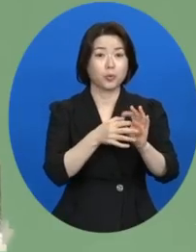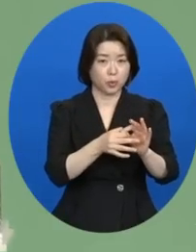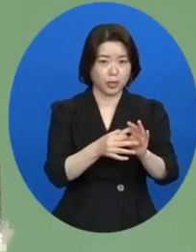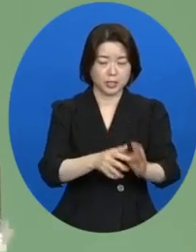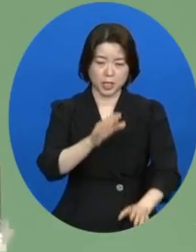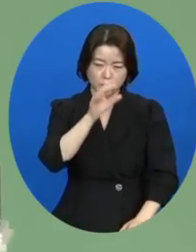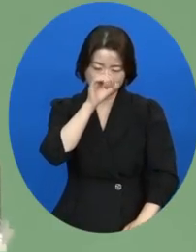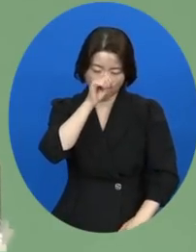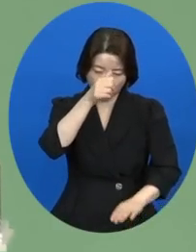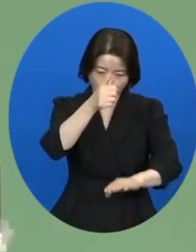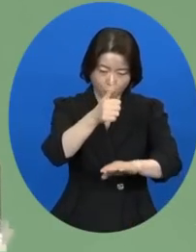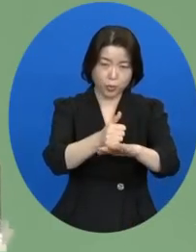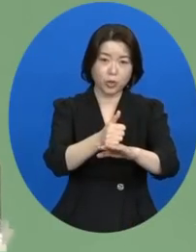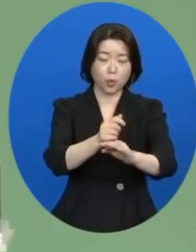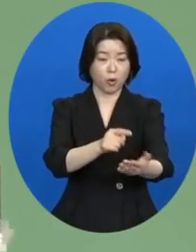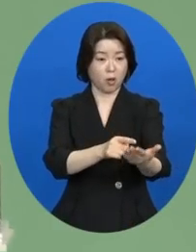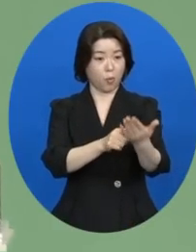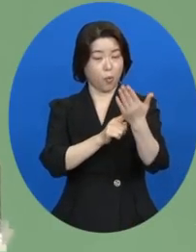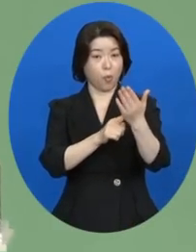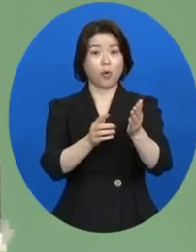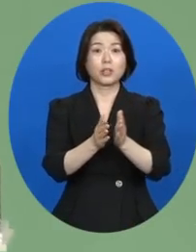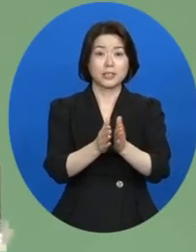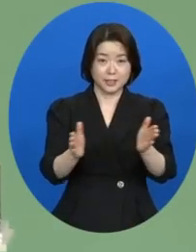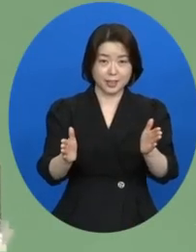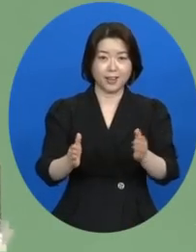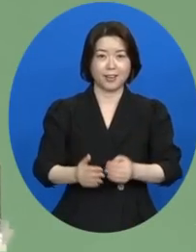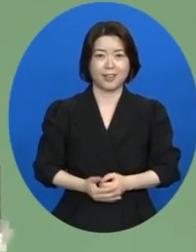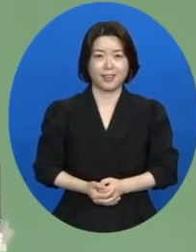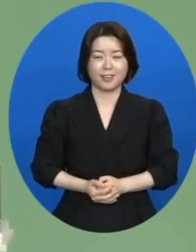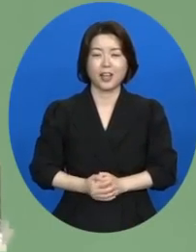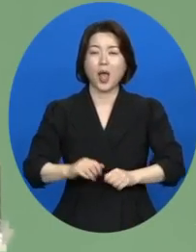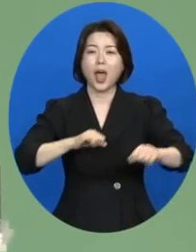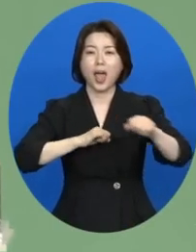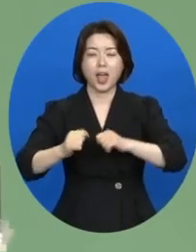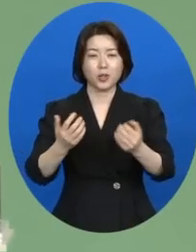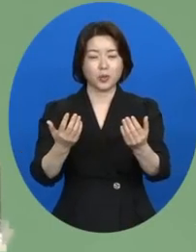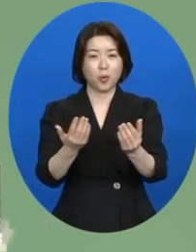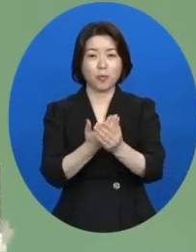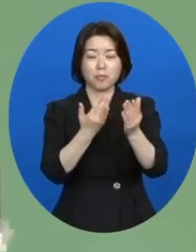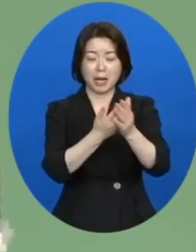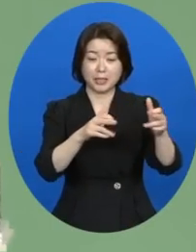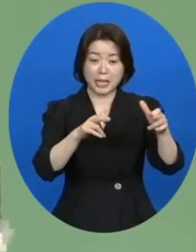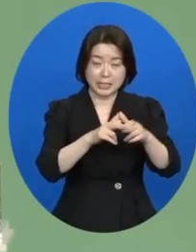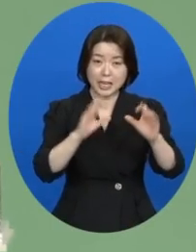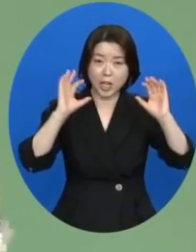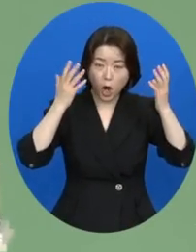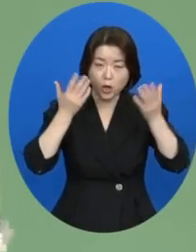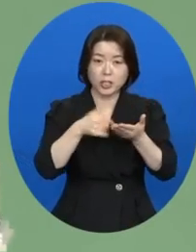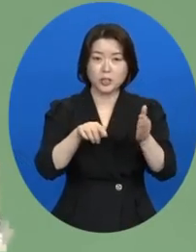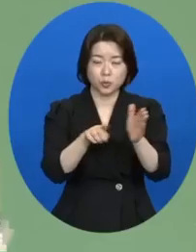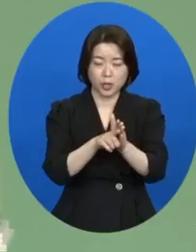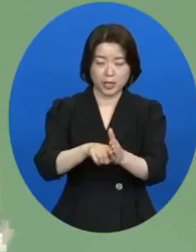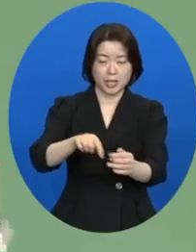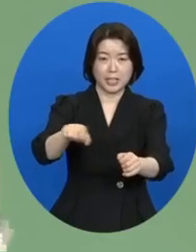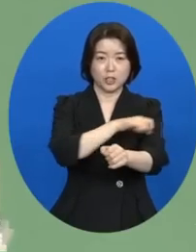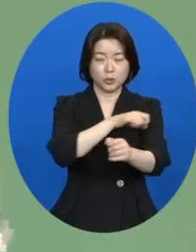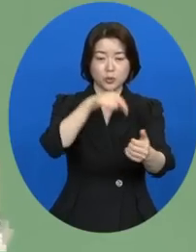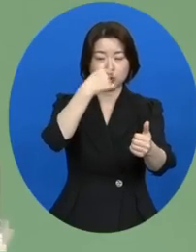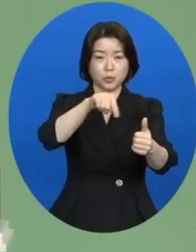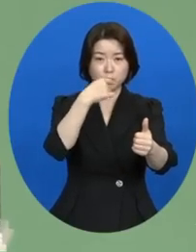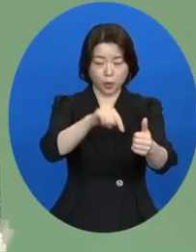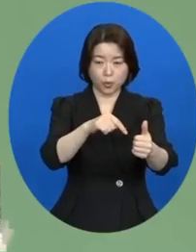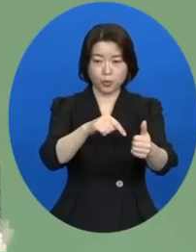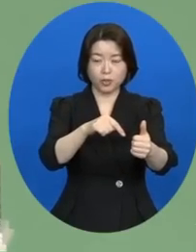좋은 결과가 나기 시작하면서 행동 발달 장애 어린이들을 위한 특수 교육